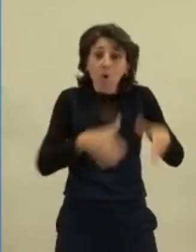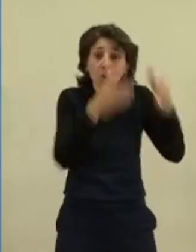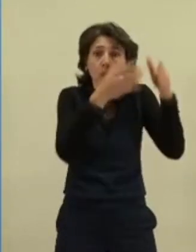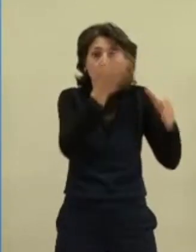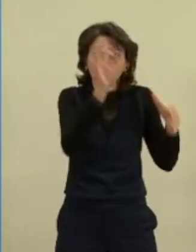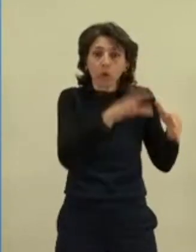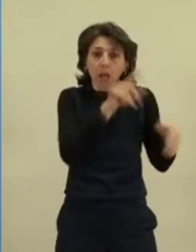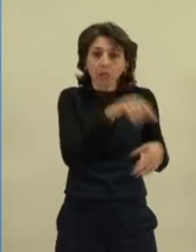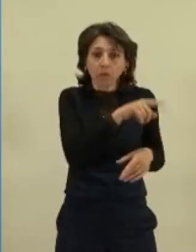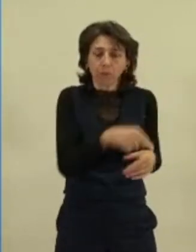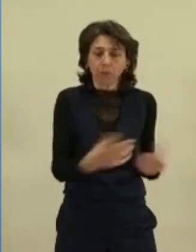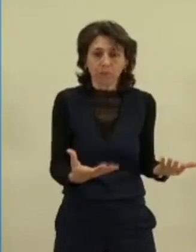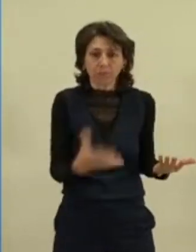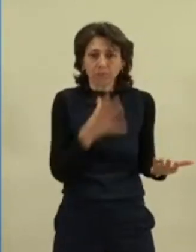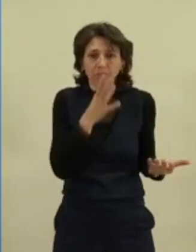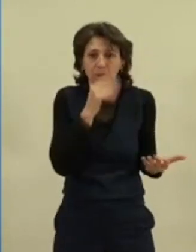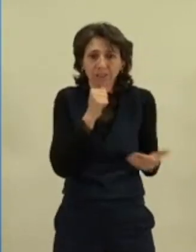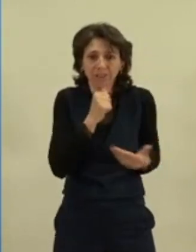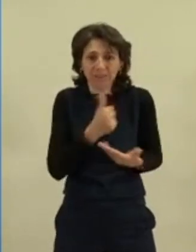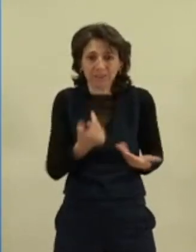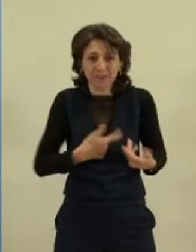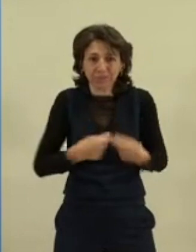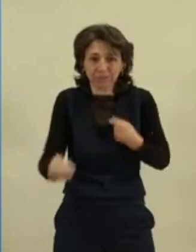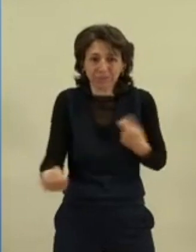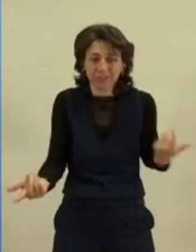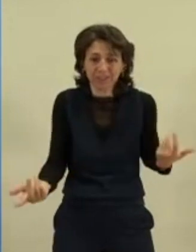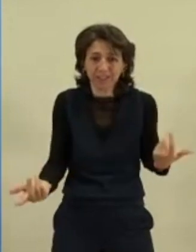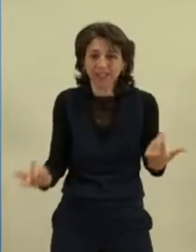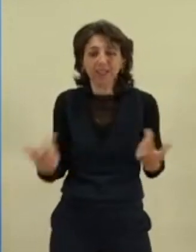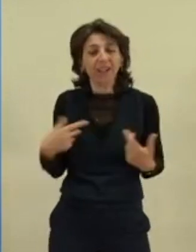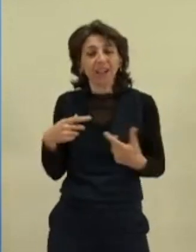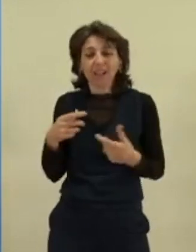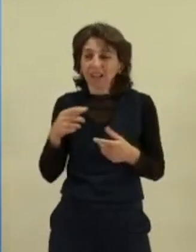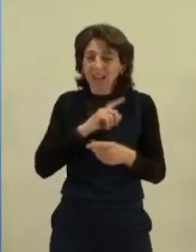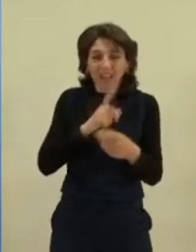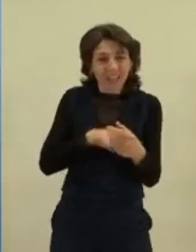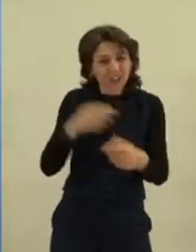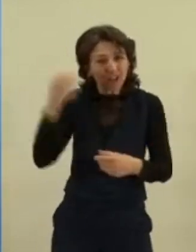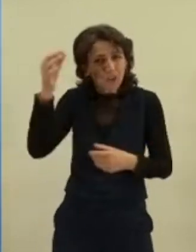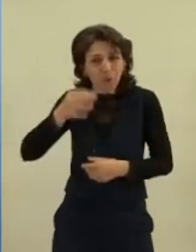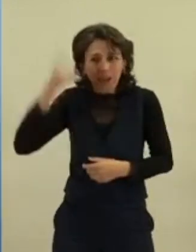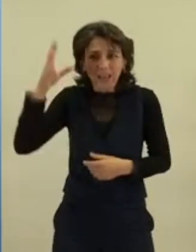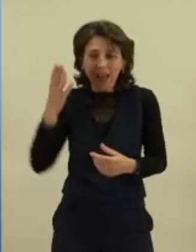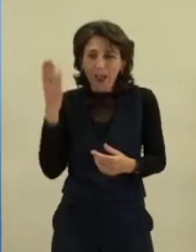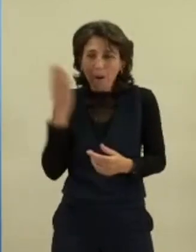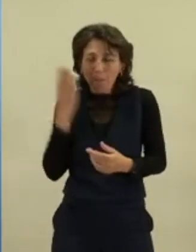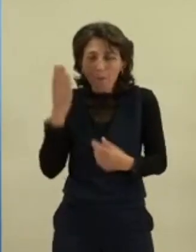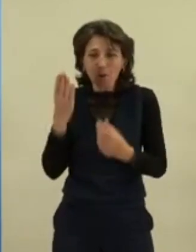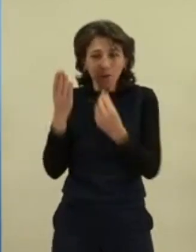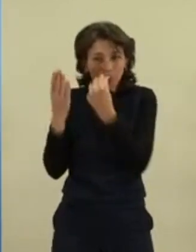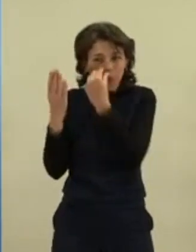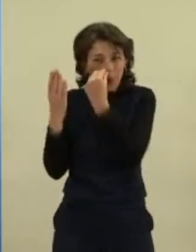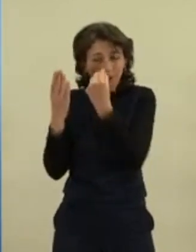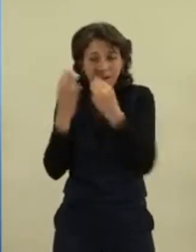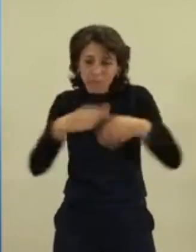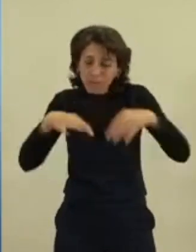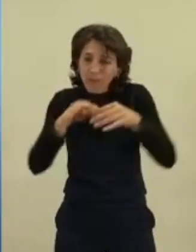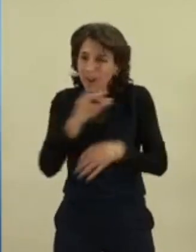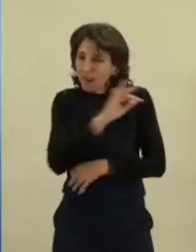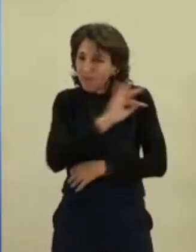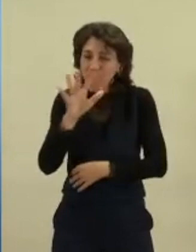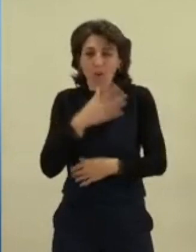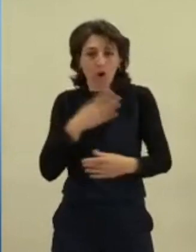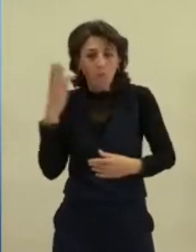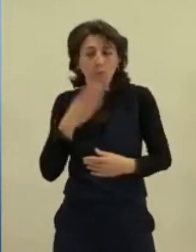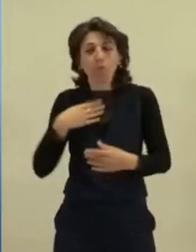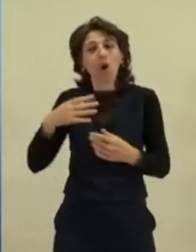L'énergie est un élément clé de la vie de notre pays et de ses habitants. Elle est un moyen de réduire les émissions des gaz à effet de serre et